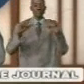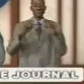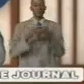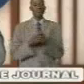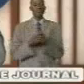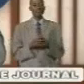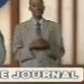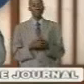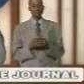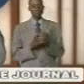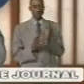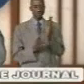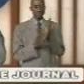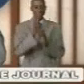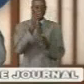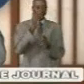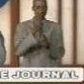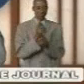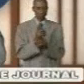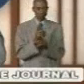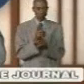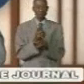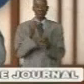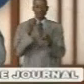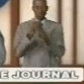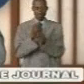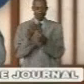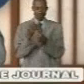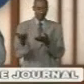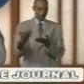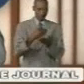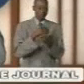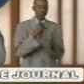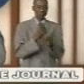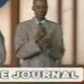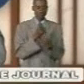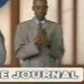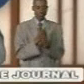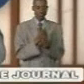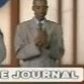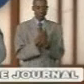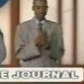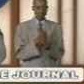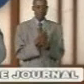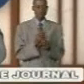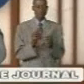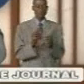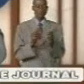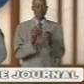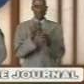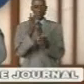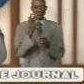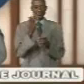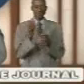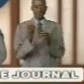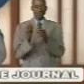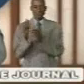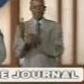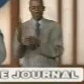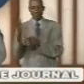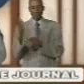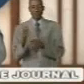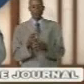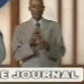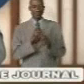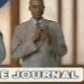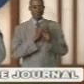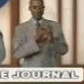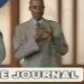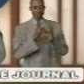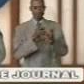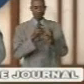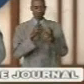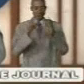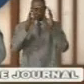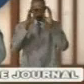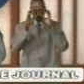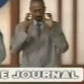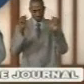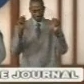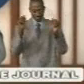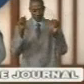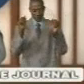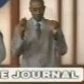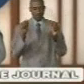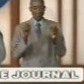liaison. 15h juste, reprise de travaux. 15h juste, 15h15, rapport du président de la conférence